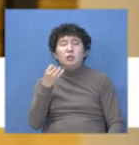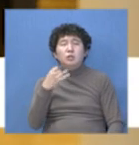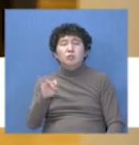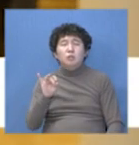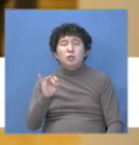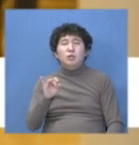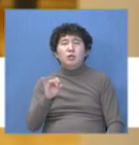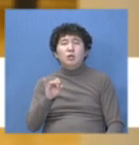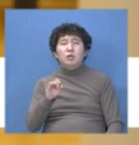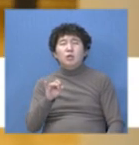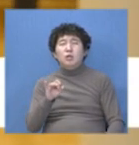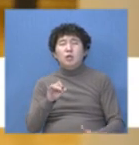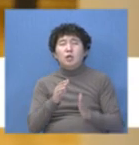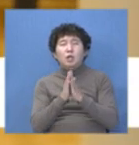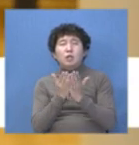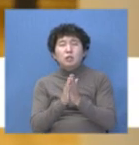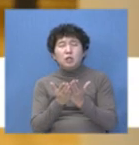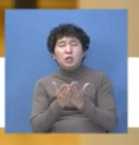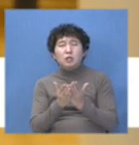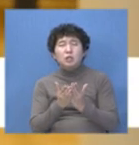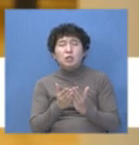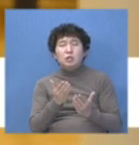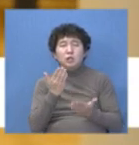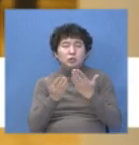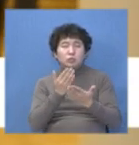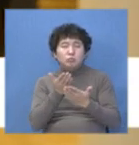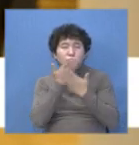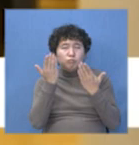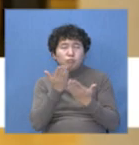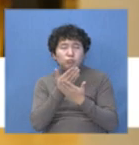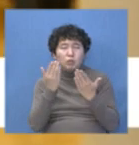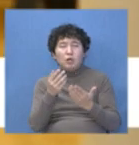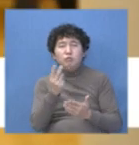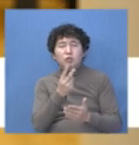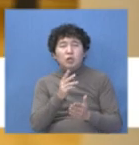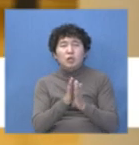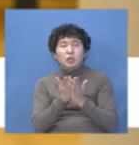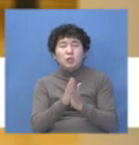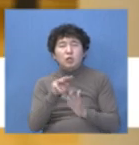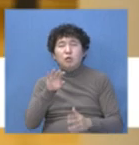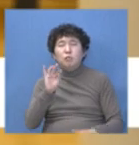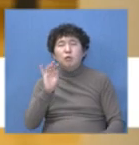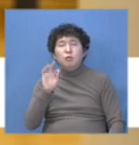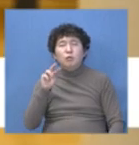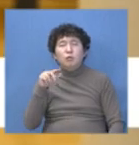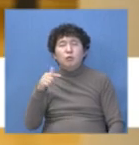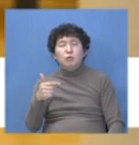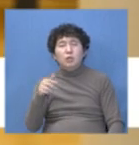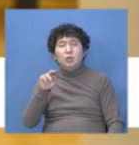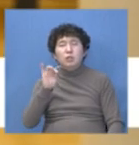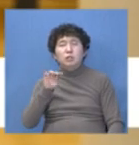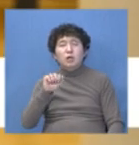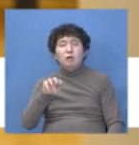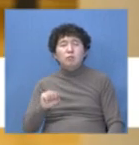жолда деген тарауынан өзімді оқысам, екінші кезеңінде мен өзім монологы қиын, яғни драмалық қойылым ретінде